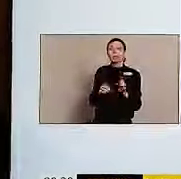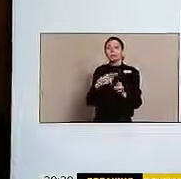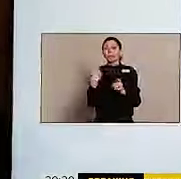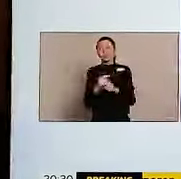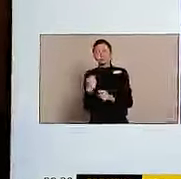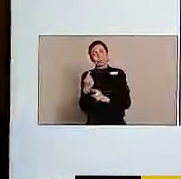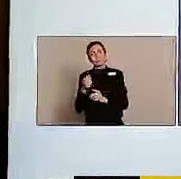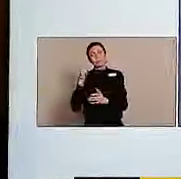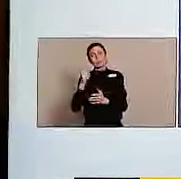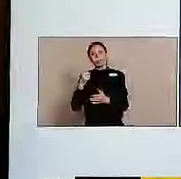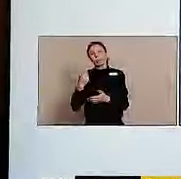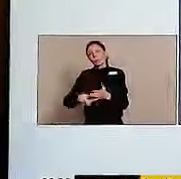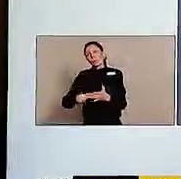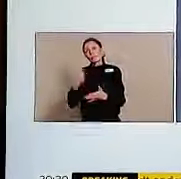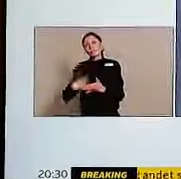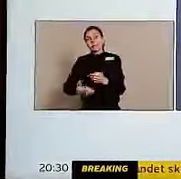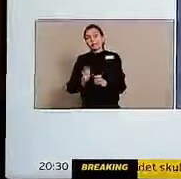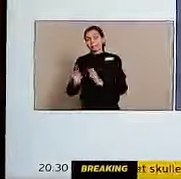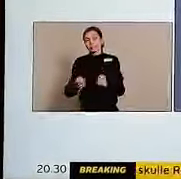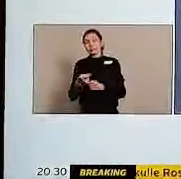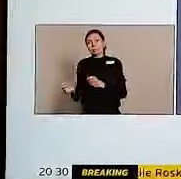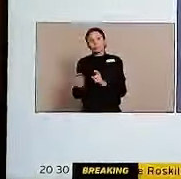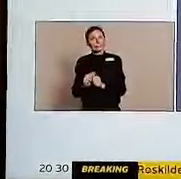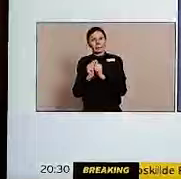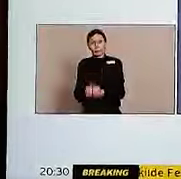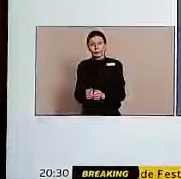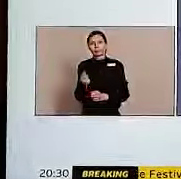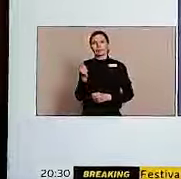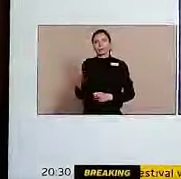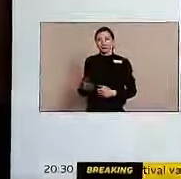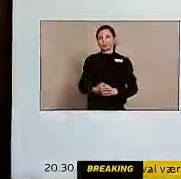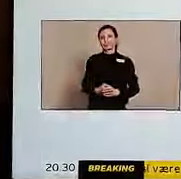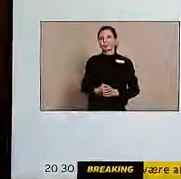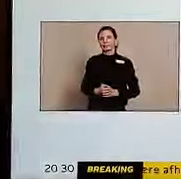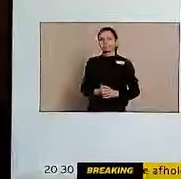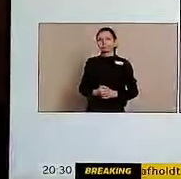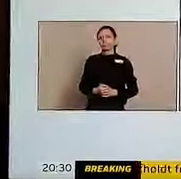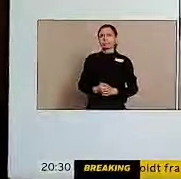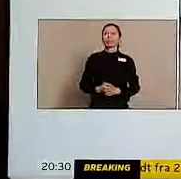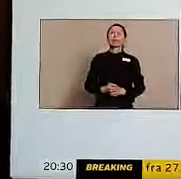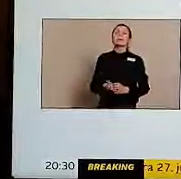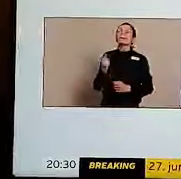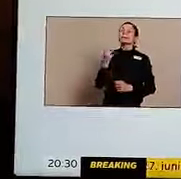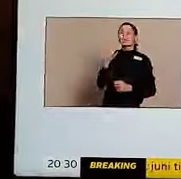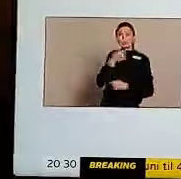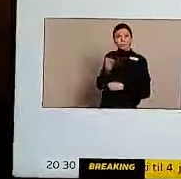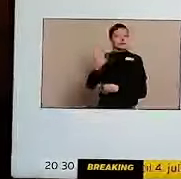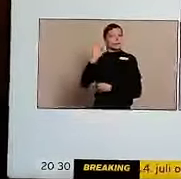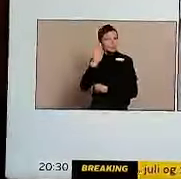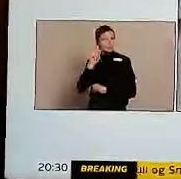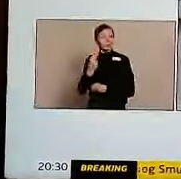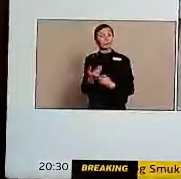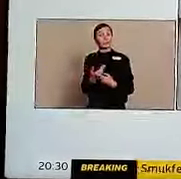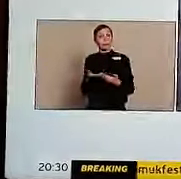عودة الحياة في الدنمارك، ولكن ليست في الوقت الحاضر هي